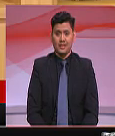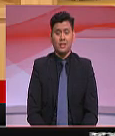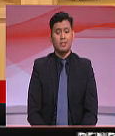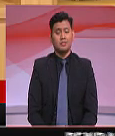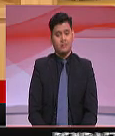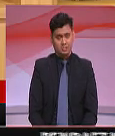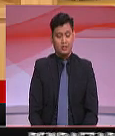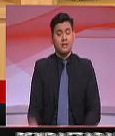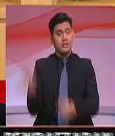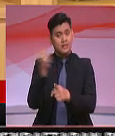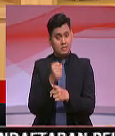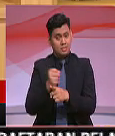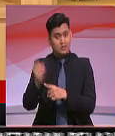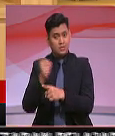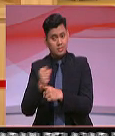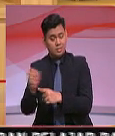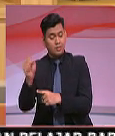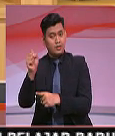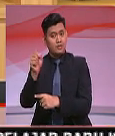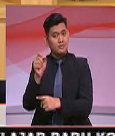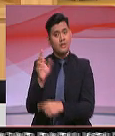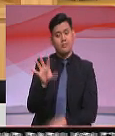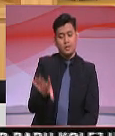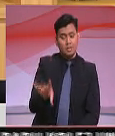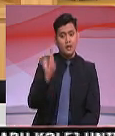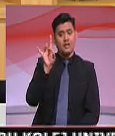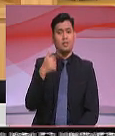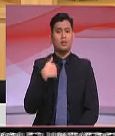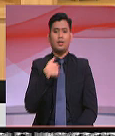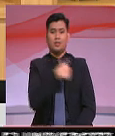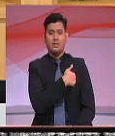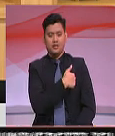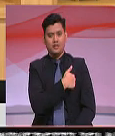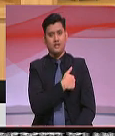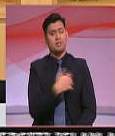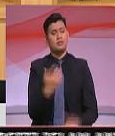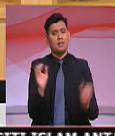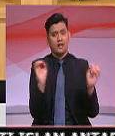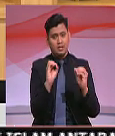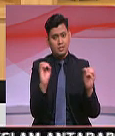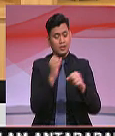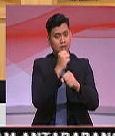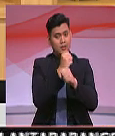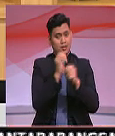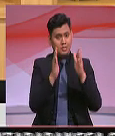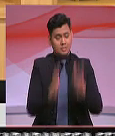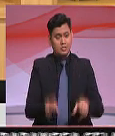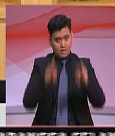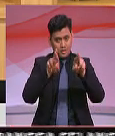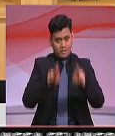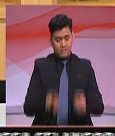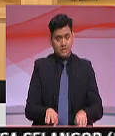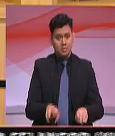Tapi sektor-sektor tertentu, kita tidak mempunyai keupayaan rakyat tempatan yang bersedia. Khususnya dalam bidang